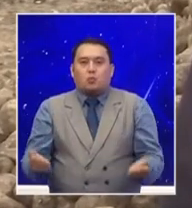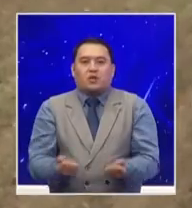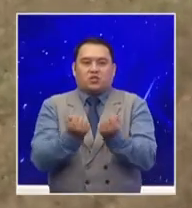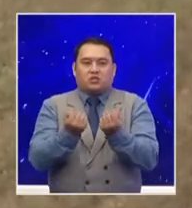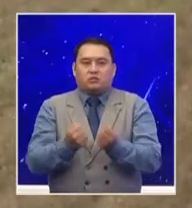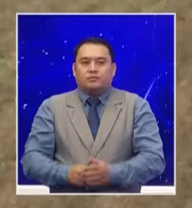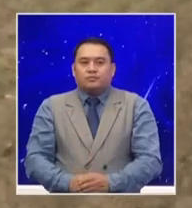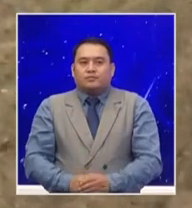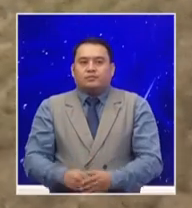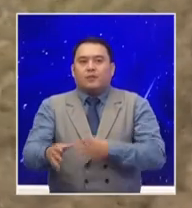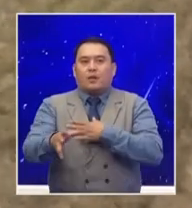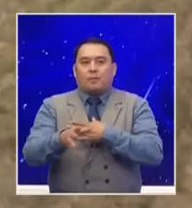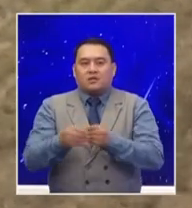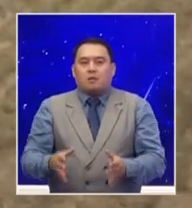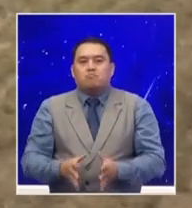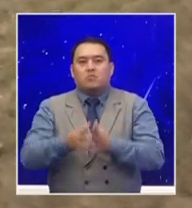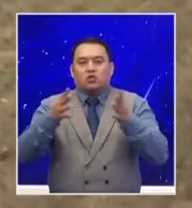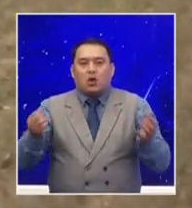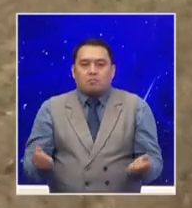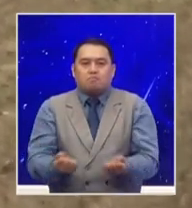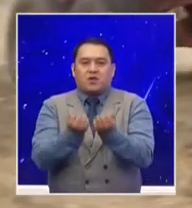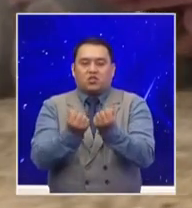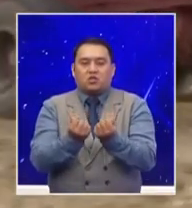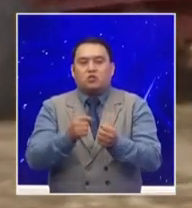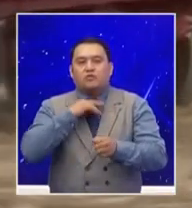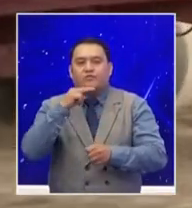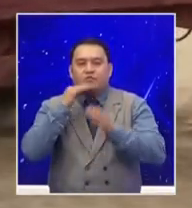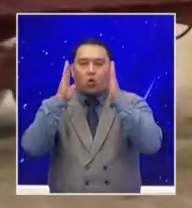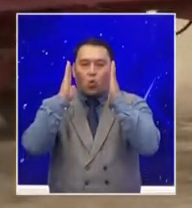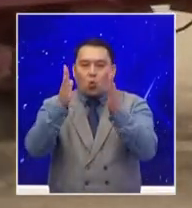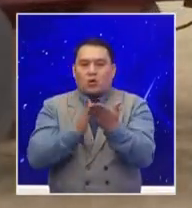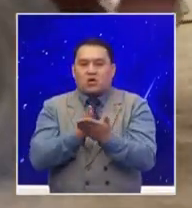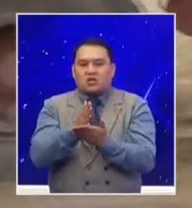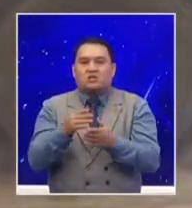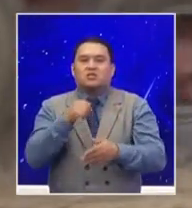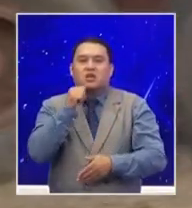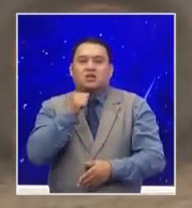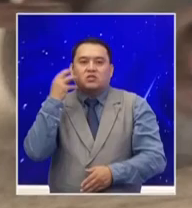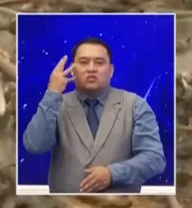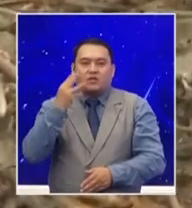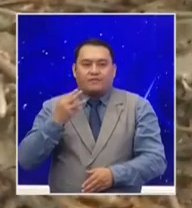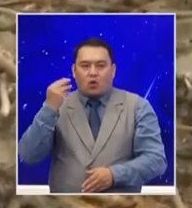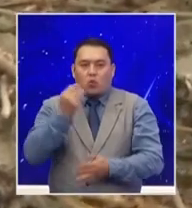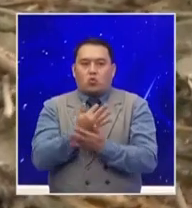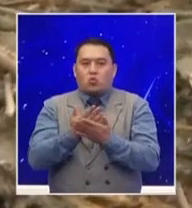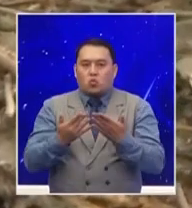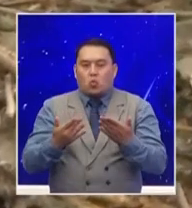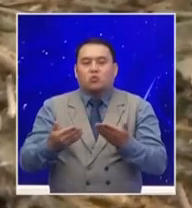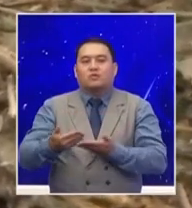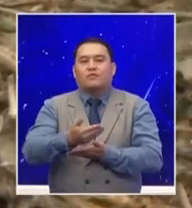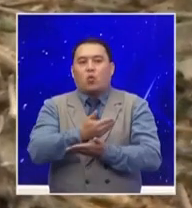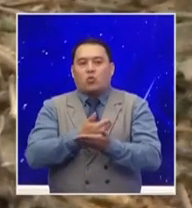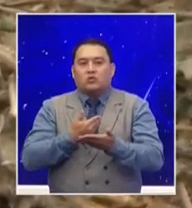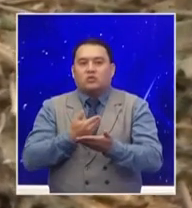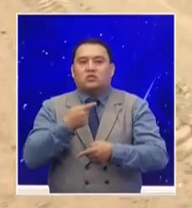поддержку. Вместе с тем, большая поддержка в Алматинской области уделяется не только по линии развития сахарной свеклы, но и ряда других культур.